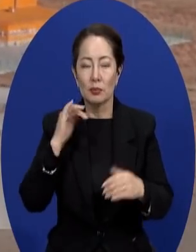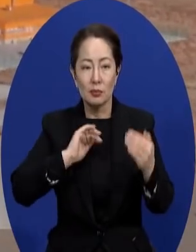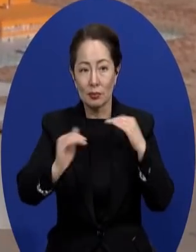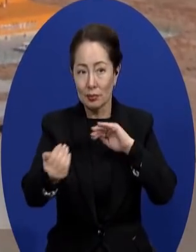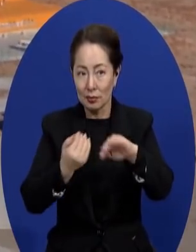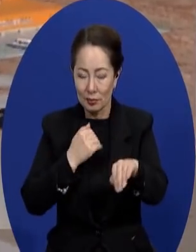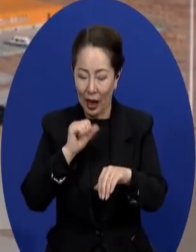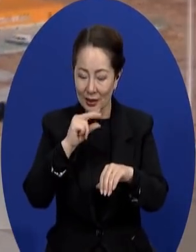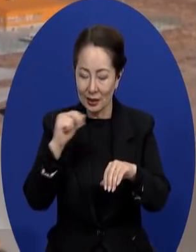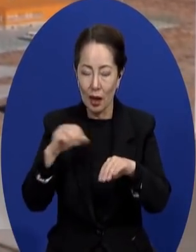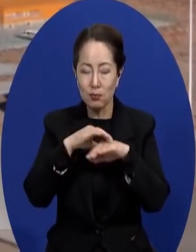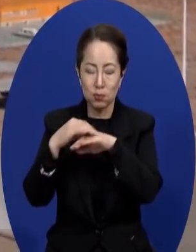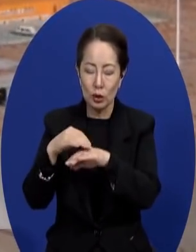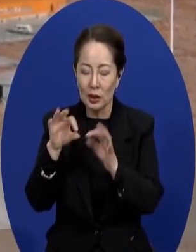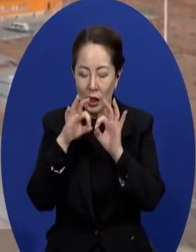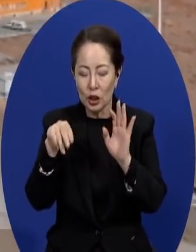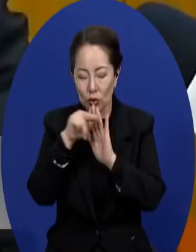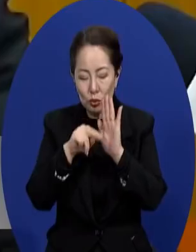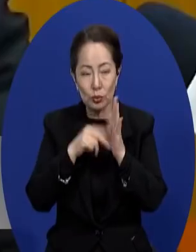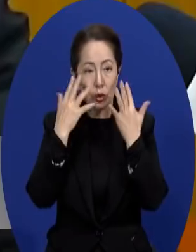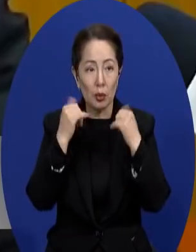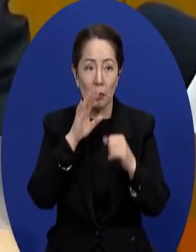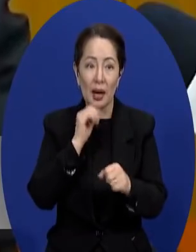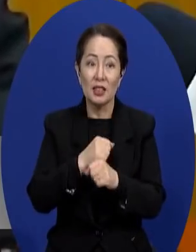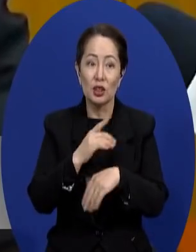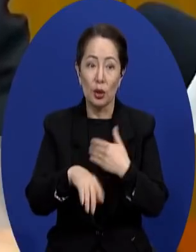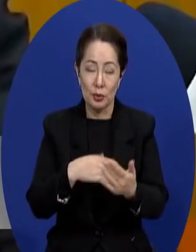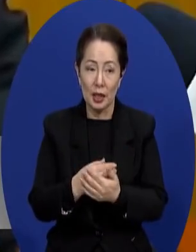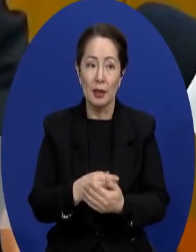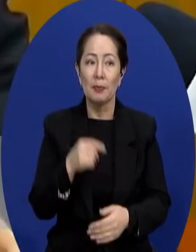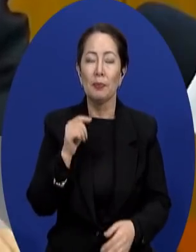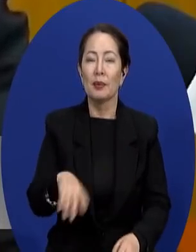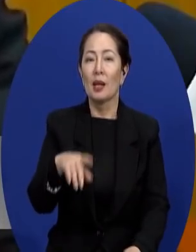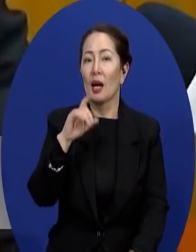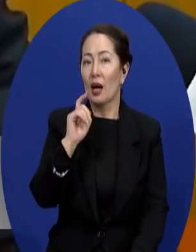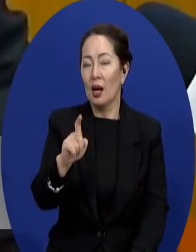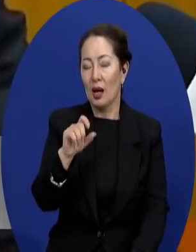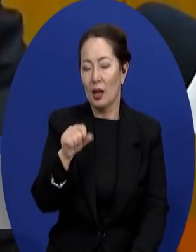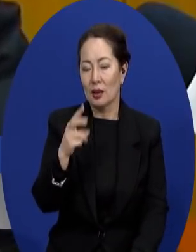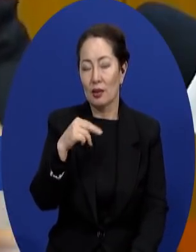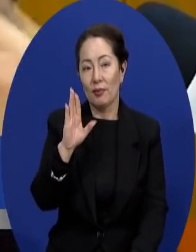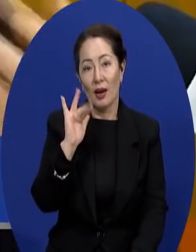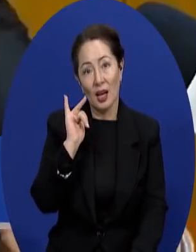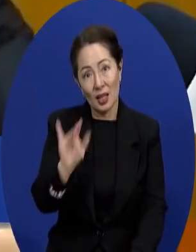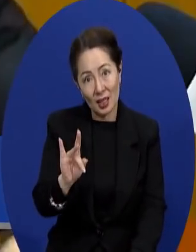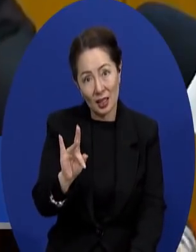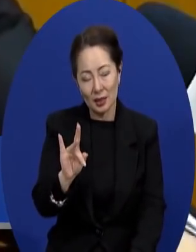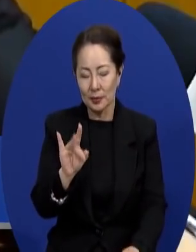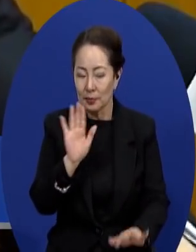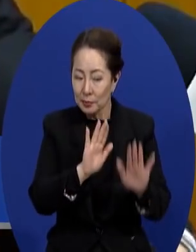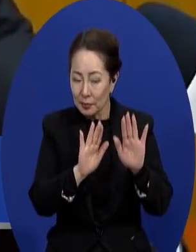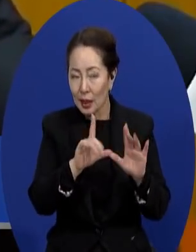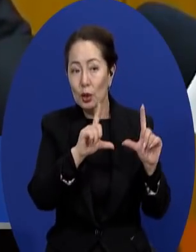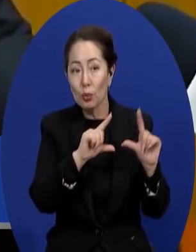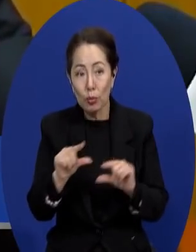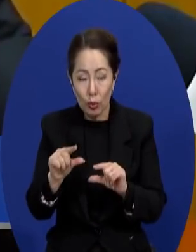тээвэрлэлтийн тусгай гормоор зохион байгуулахаар боллоо. Халдварыг тохиоллыг бууруулах, тогтвортой энэ тээврийн